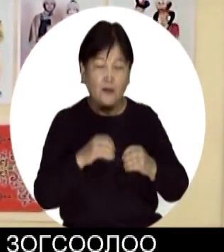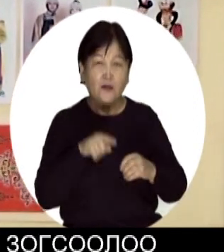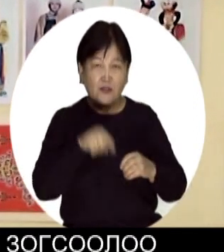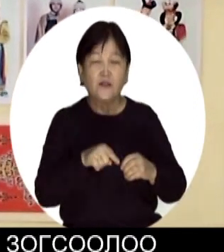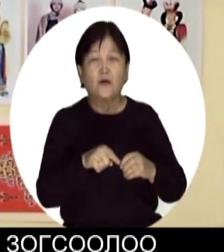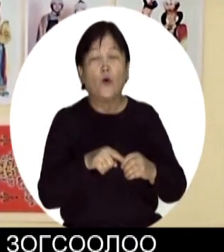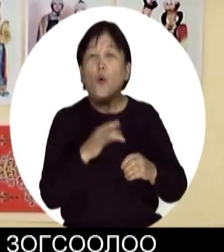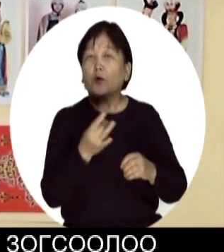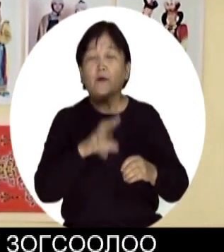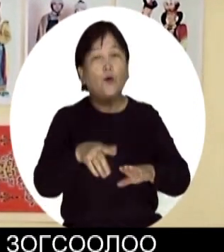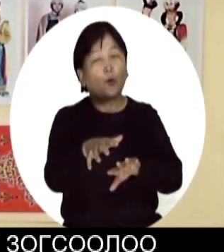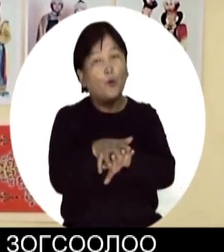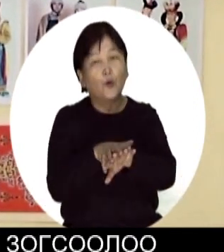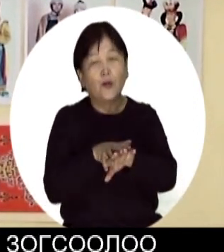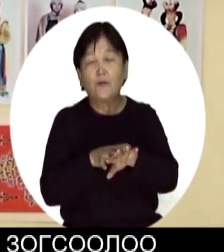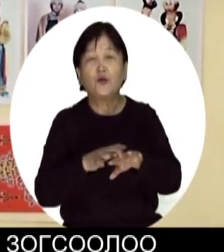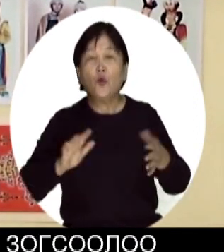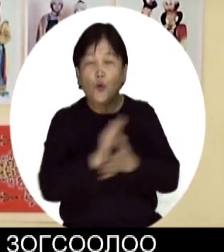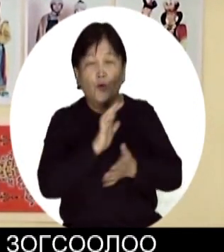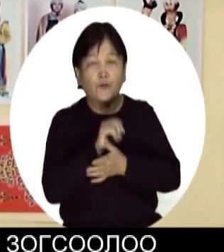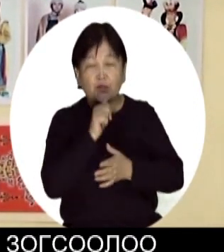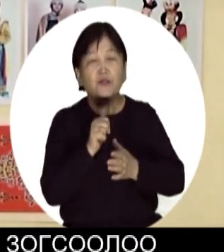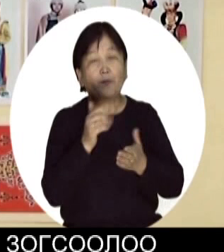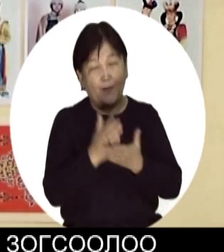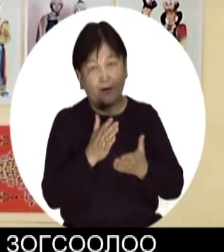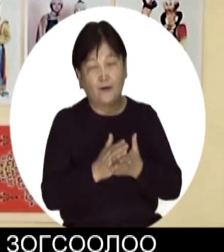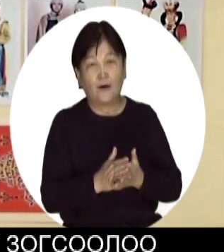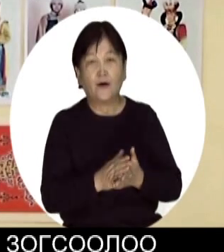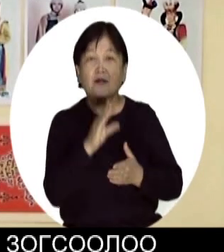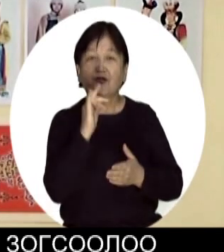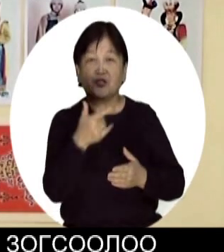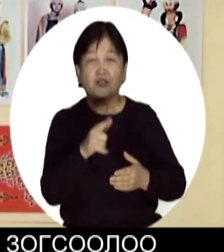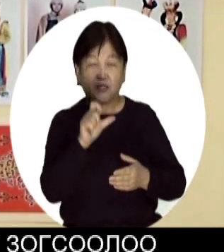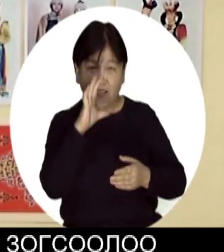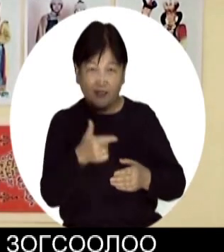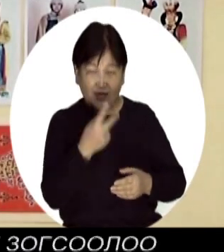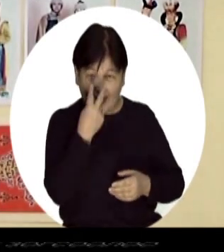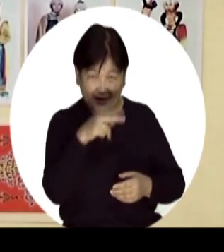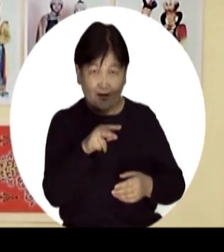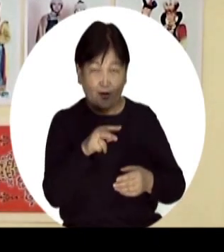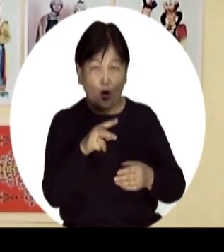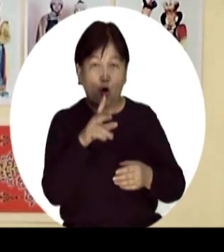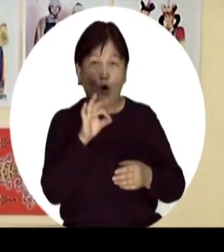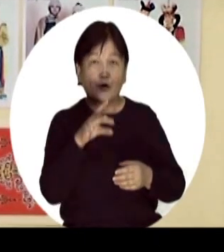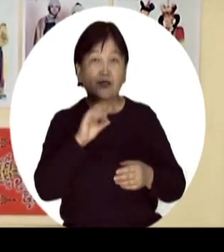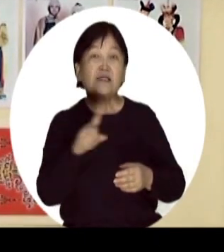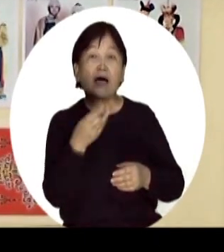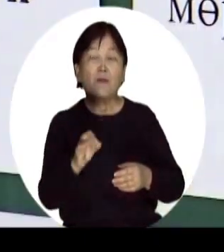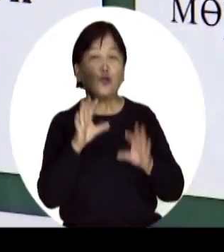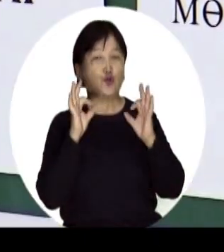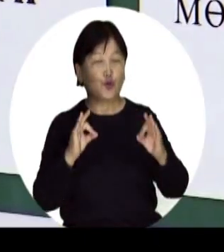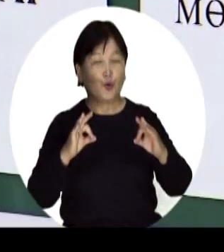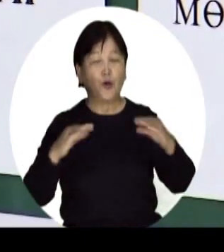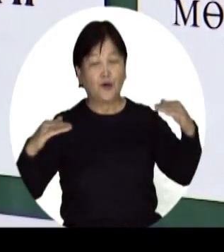тэгэхээр дараагийн уруулыг явуулах нөхцөл маань бол жижиг хэсгүүдийн орон зайн зөв чиглэлд мөргөлдөх явдал.